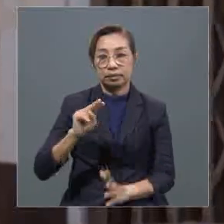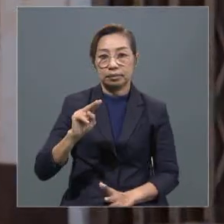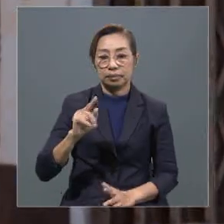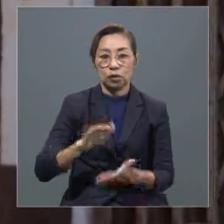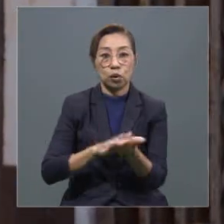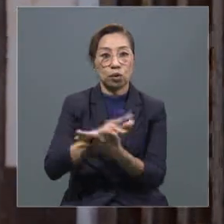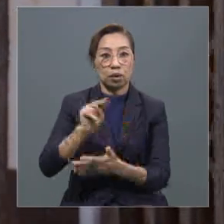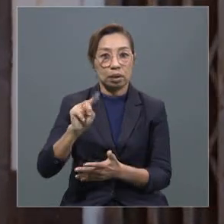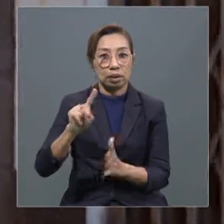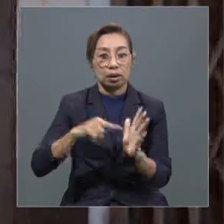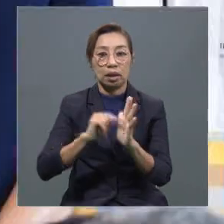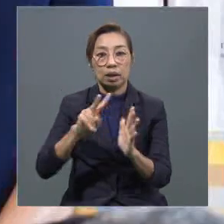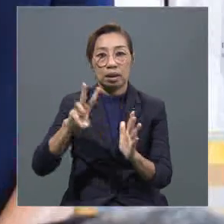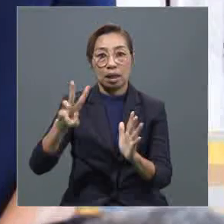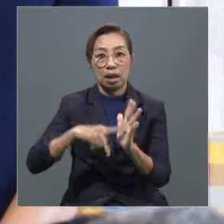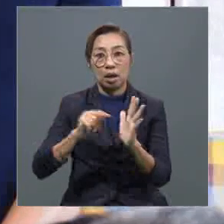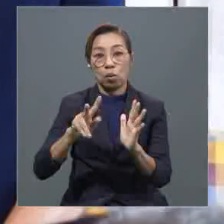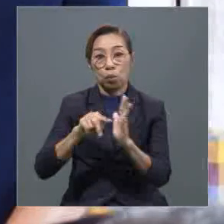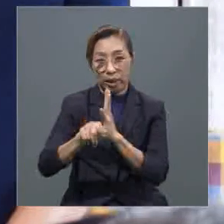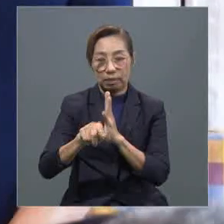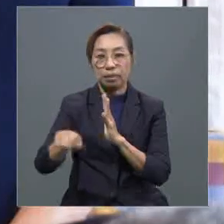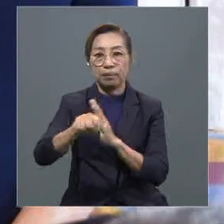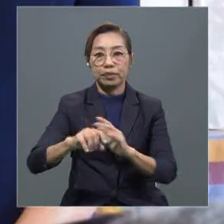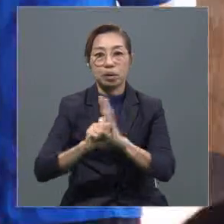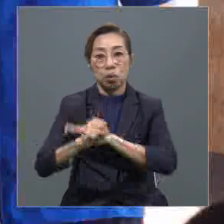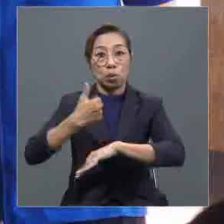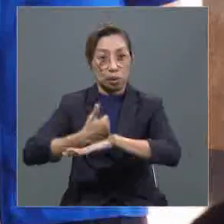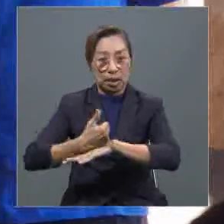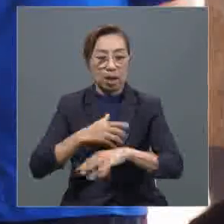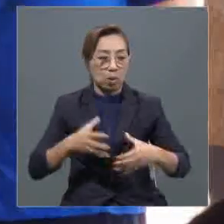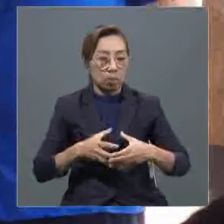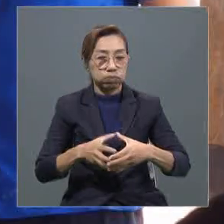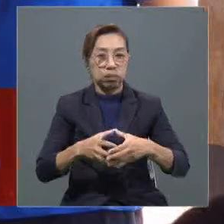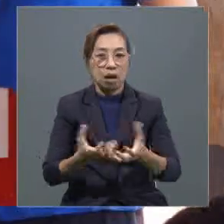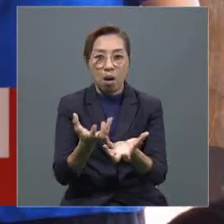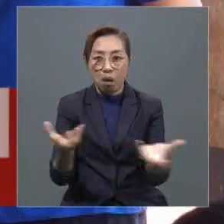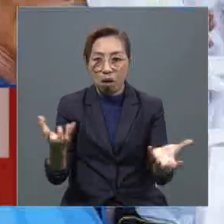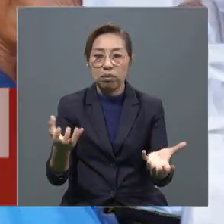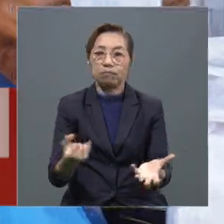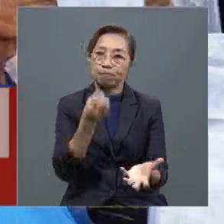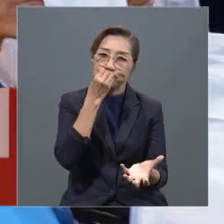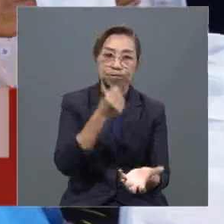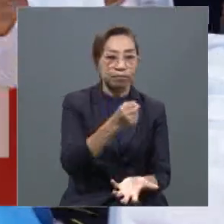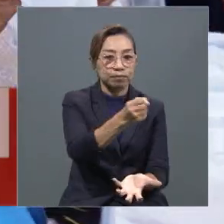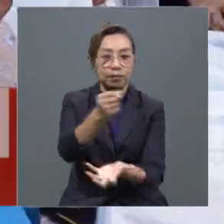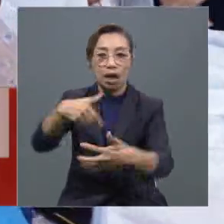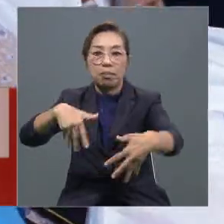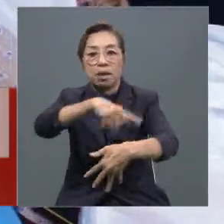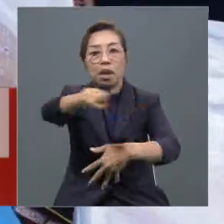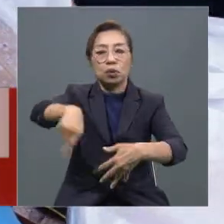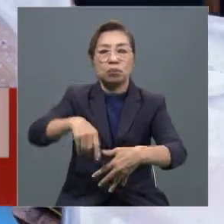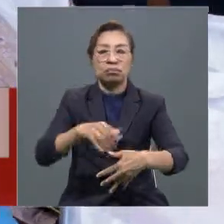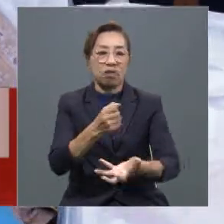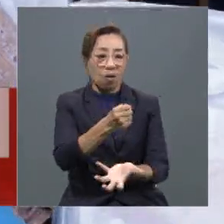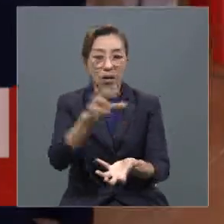นภาพรนะคะผู้ว่าราชการจังหวัดสกลนครพร้อมคณะลงพื้นที่ค่ะนำถุงยาชีพสภากาชาติไทยช่วยเหลือผู้ประสบภัยหลัง